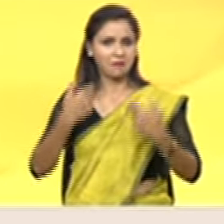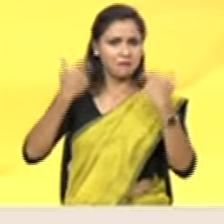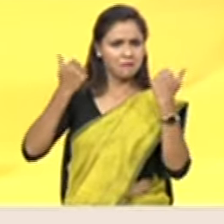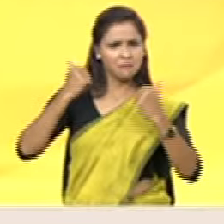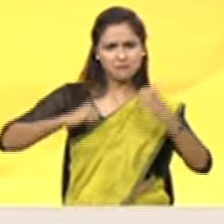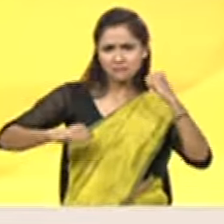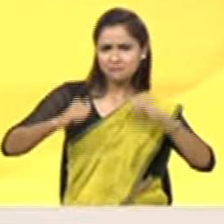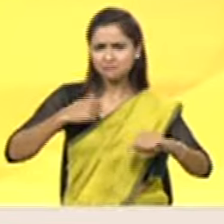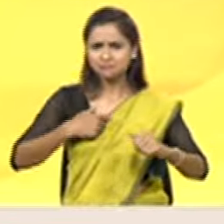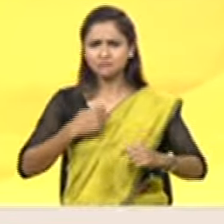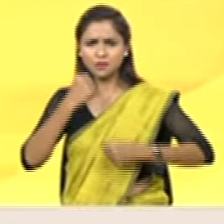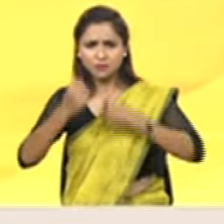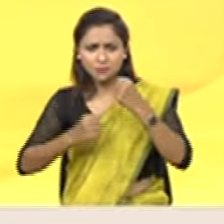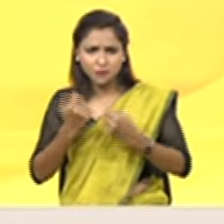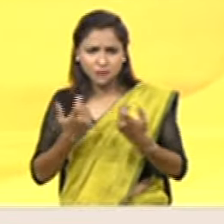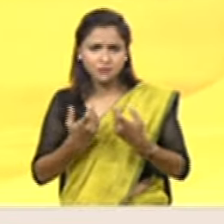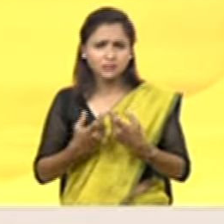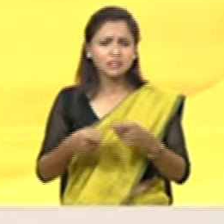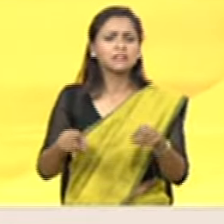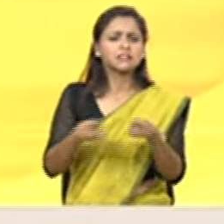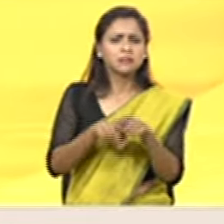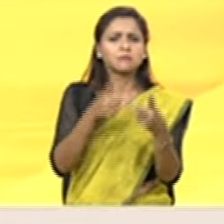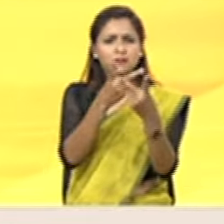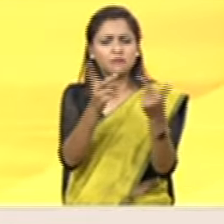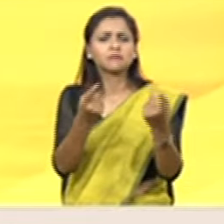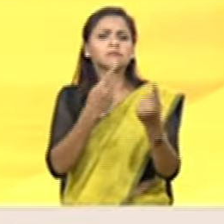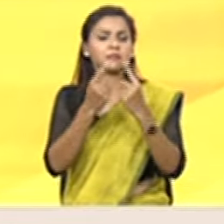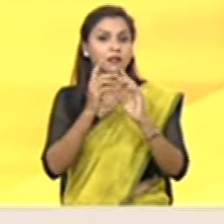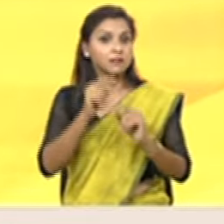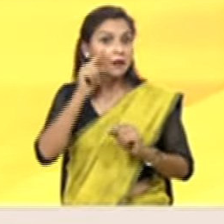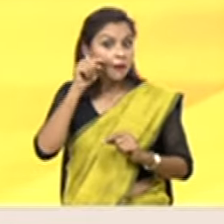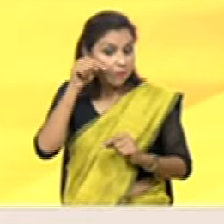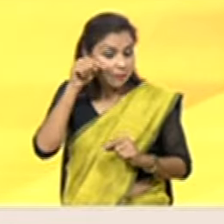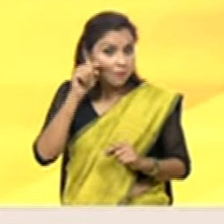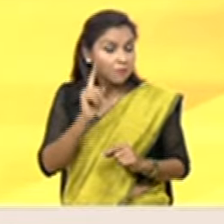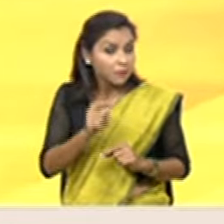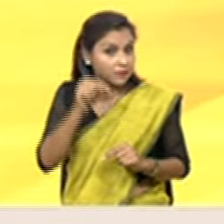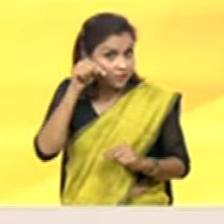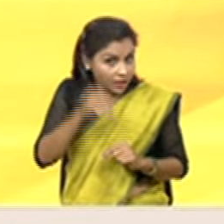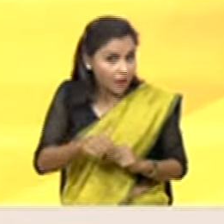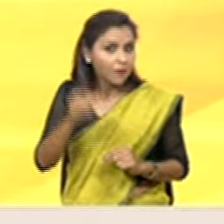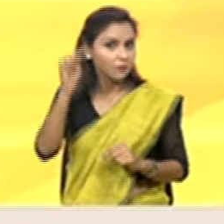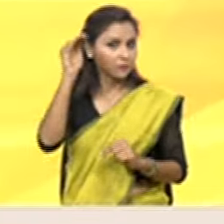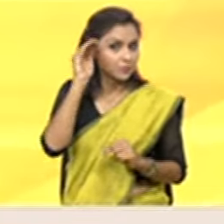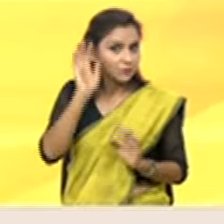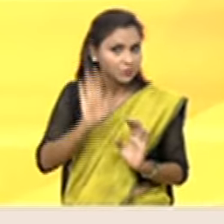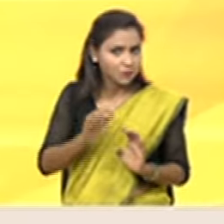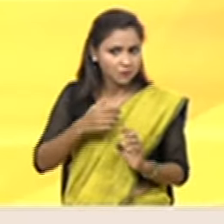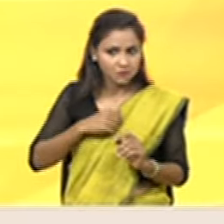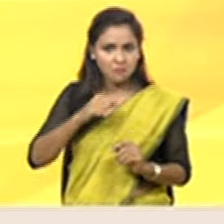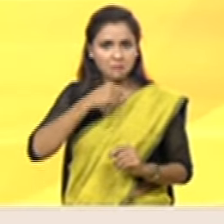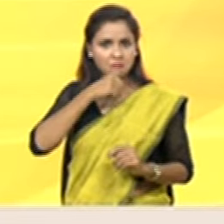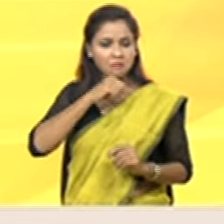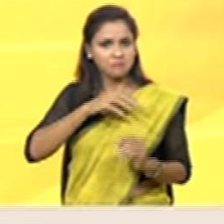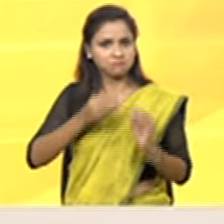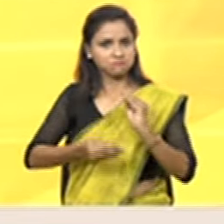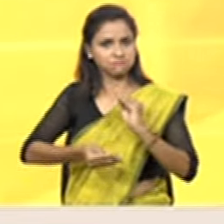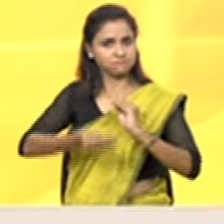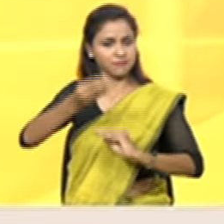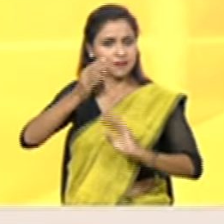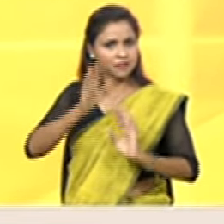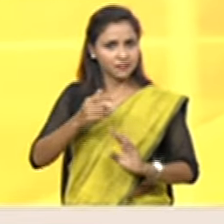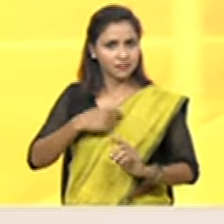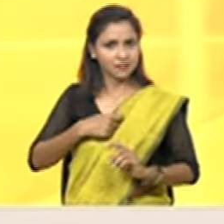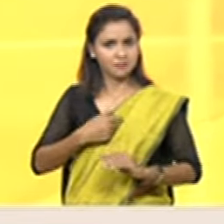स्पोर्ट्समैन बनेंगे या ऐसे कुछ चीजें होती थी बट आज अगर हम ये सुने कि कोई बड़ा होके ये बोलता है कि मुझे बड़ा होके